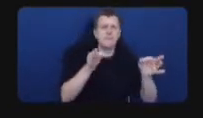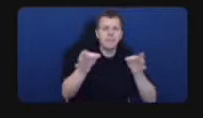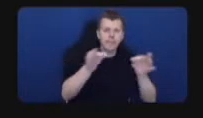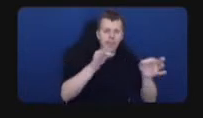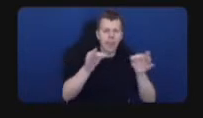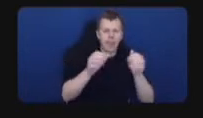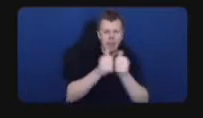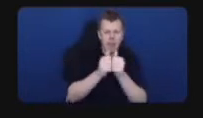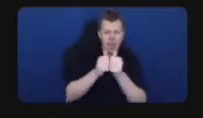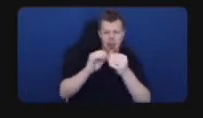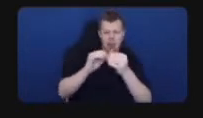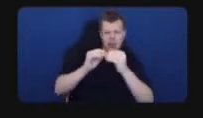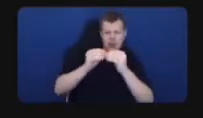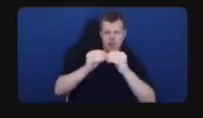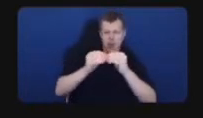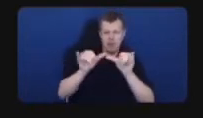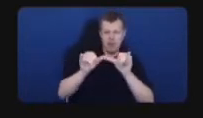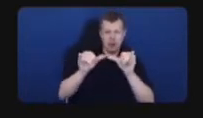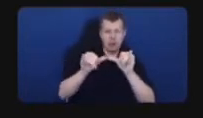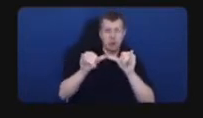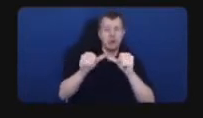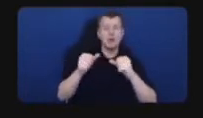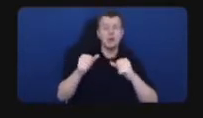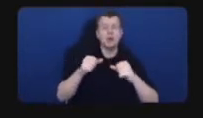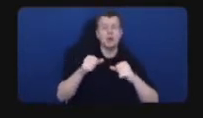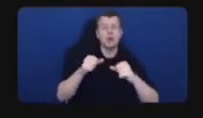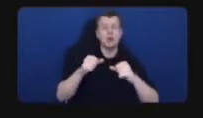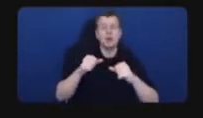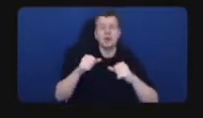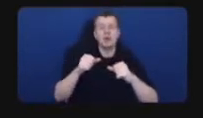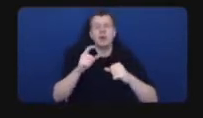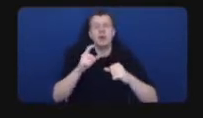是告诉我们是用哪些指标。